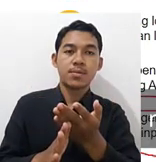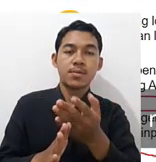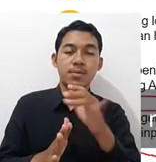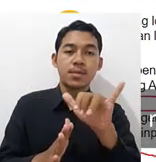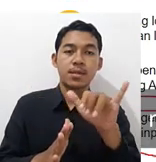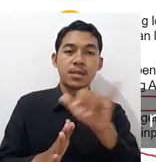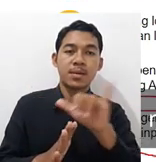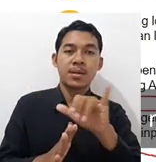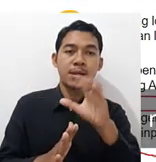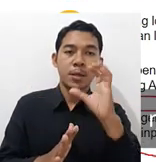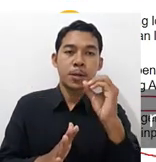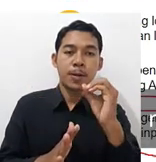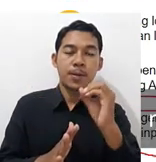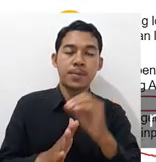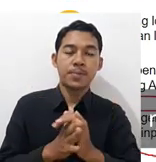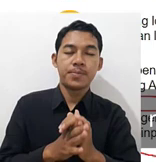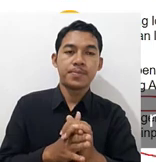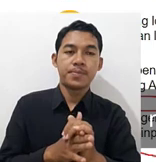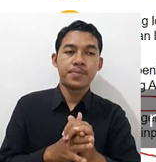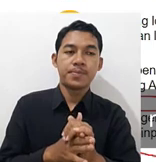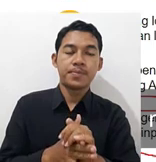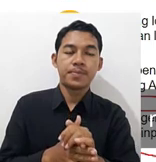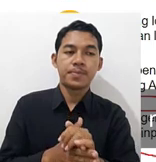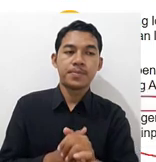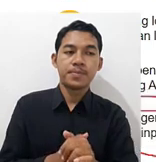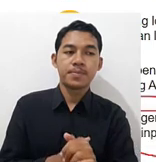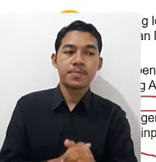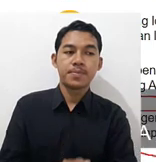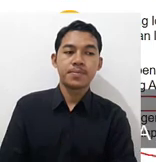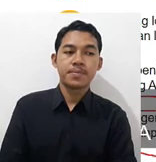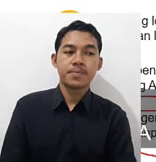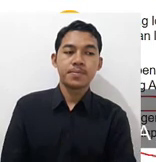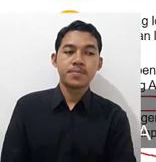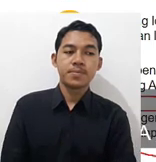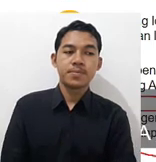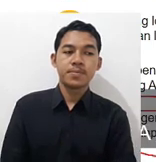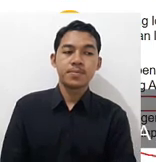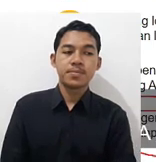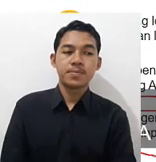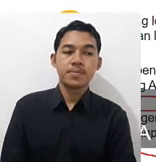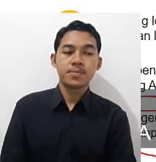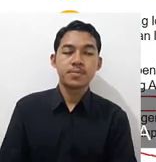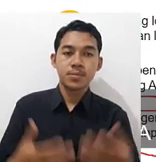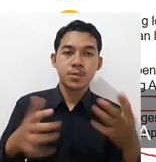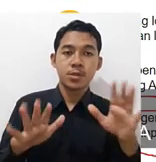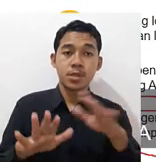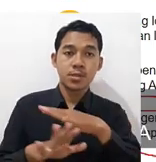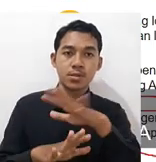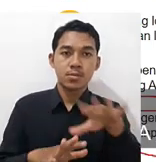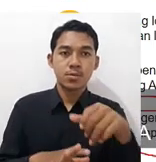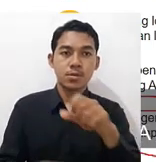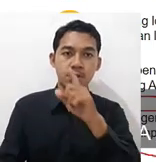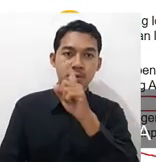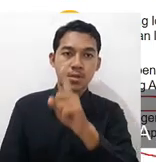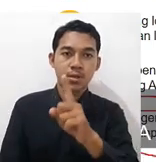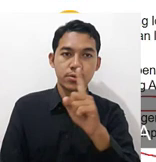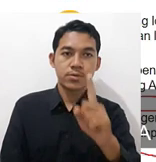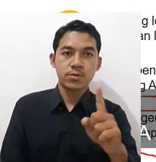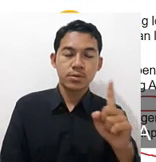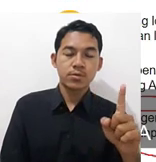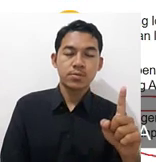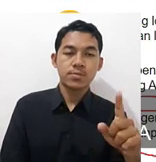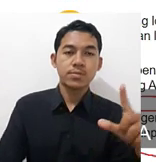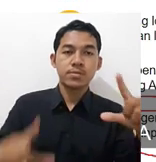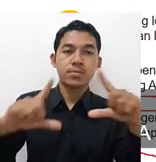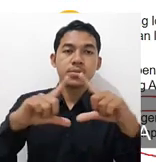gitu. Nah, gimana kalau misalnya A-nya 1, B-nya 1? Udah, berarti 1 ya kan. Berarti A-nya jadi saklar